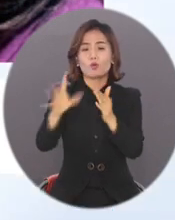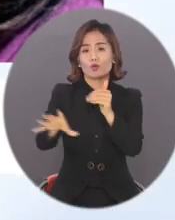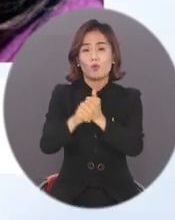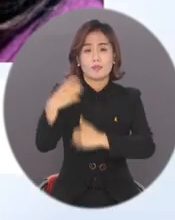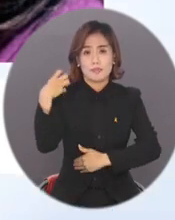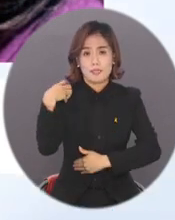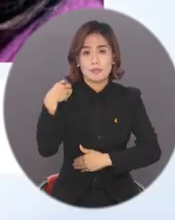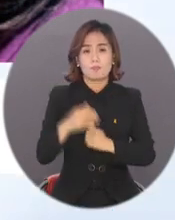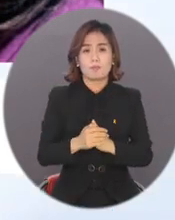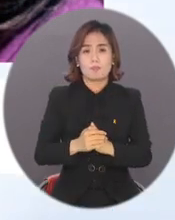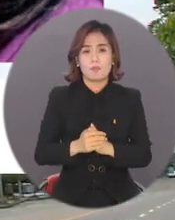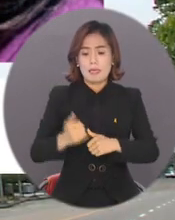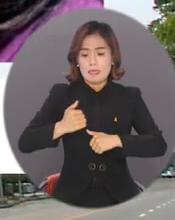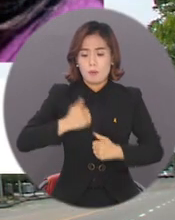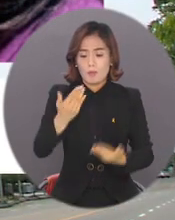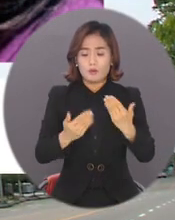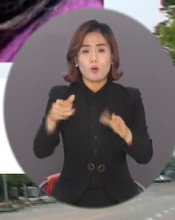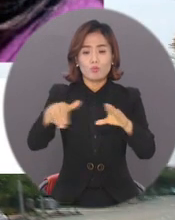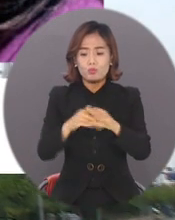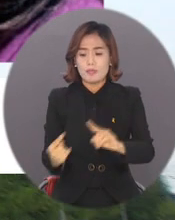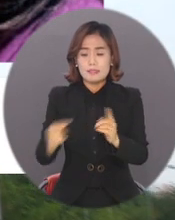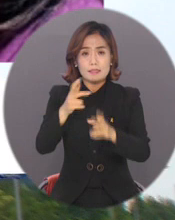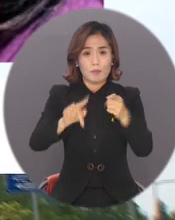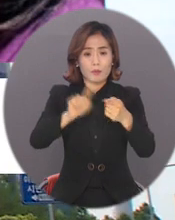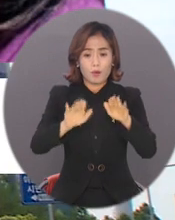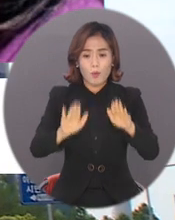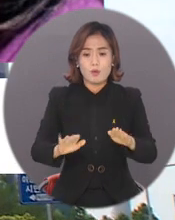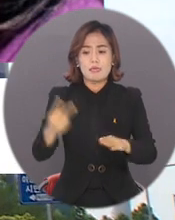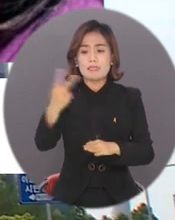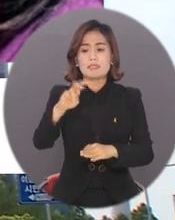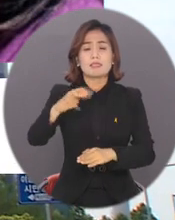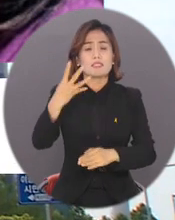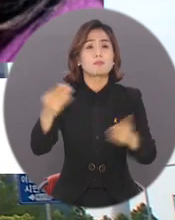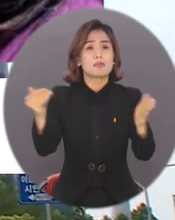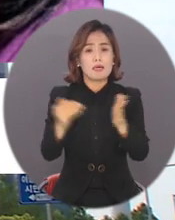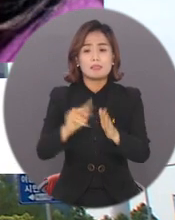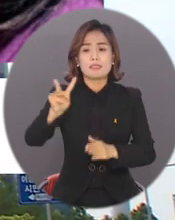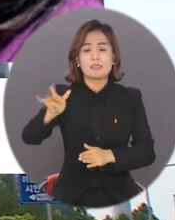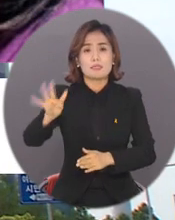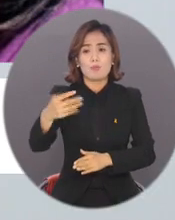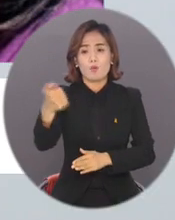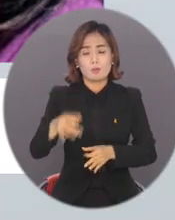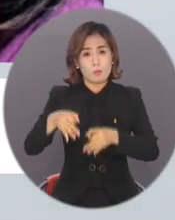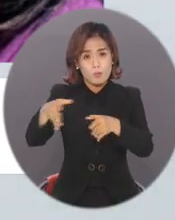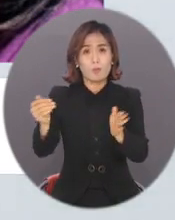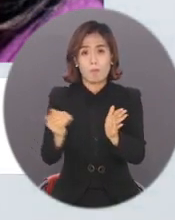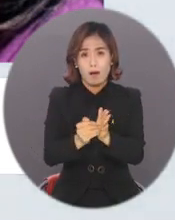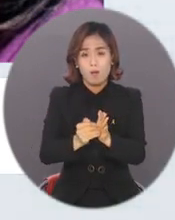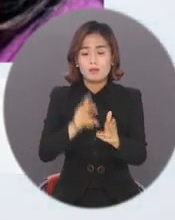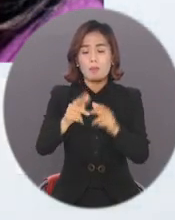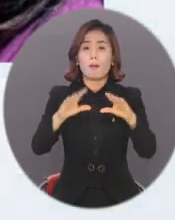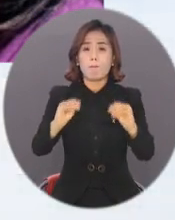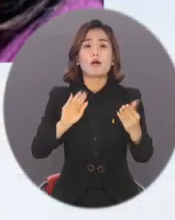됩니다. 상무소각장 문화재생사업에는 오는 2024년까지 450억 원이 투입되고